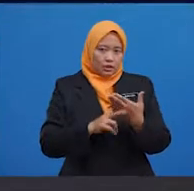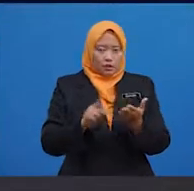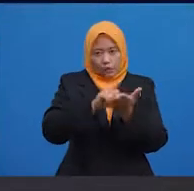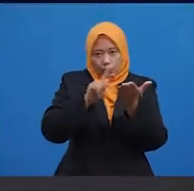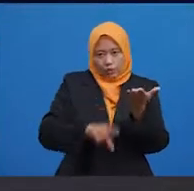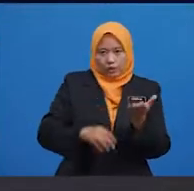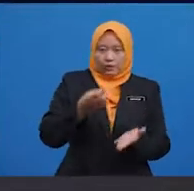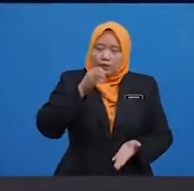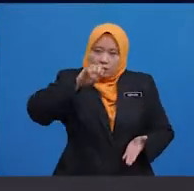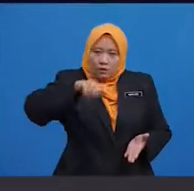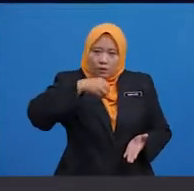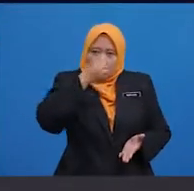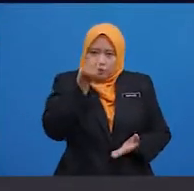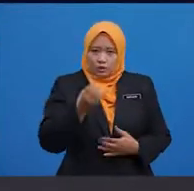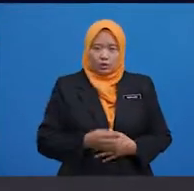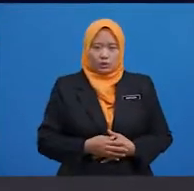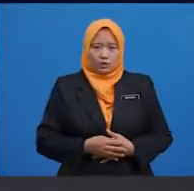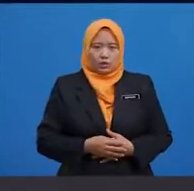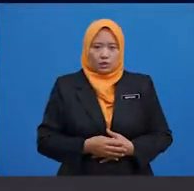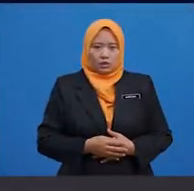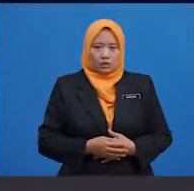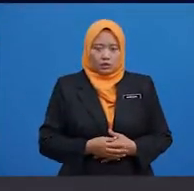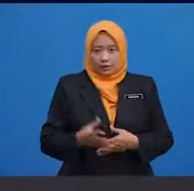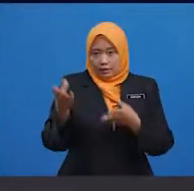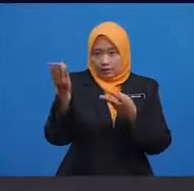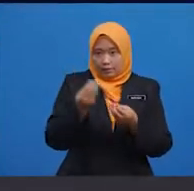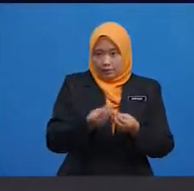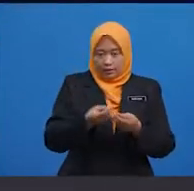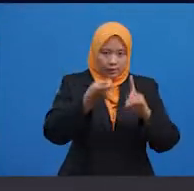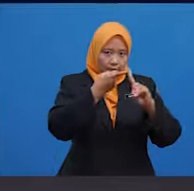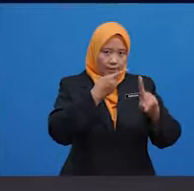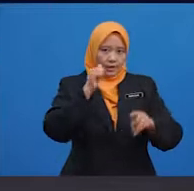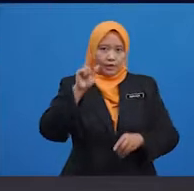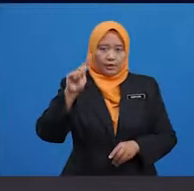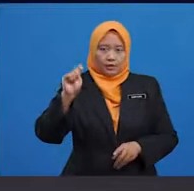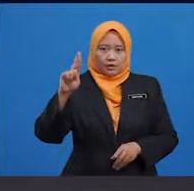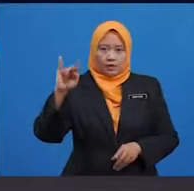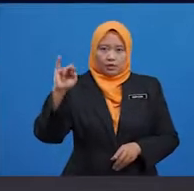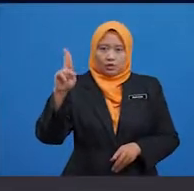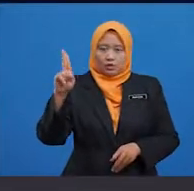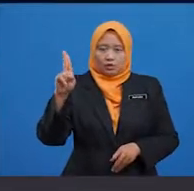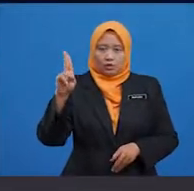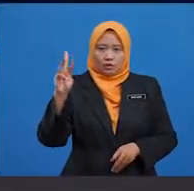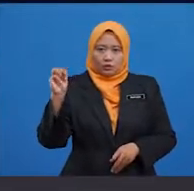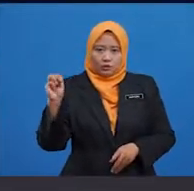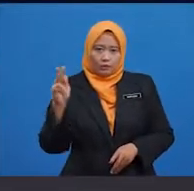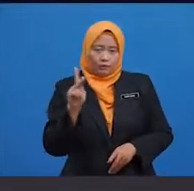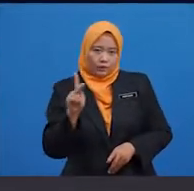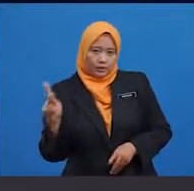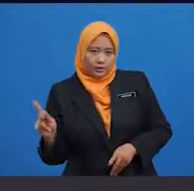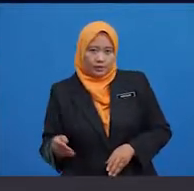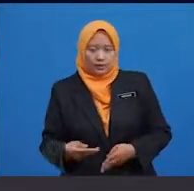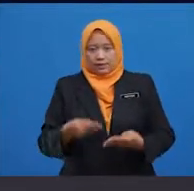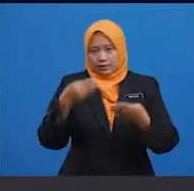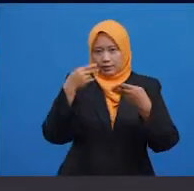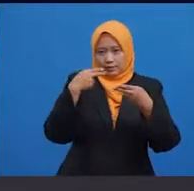Darah kurang oksigen ini diterima dari atrium kanan. Pada dinding atrium kanan pula berdekatan dengan